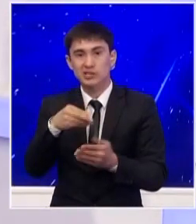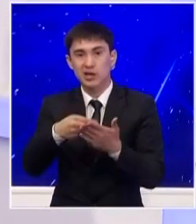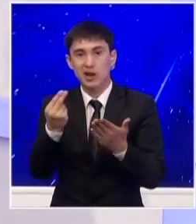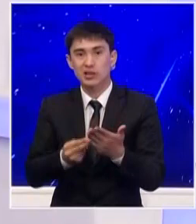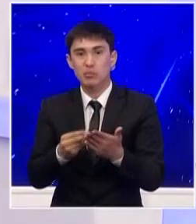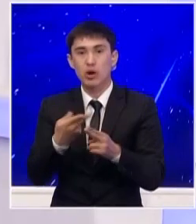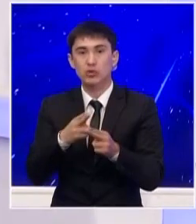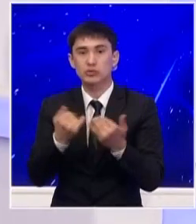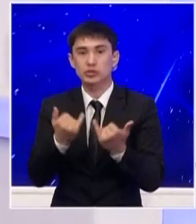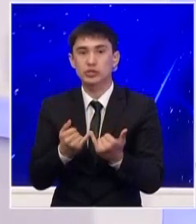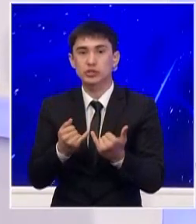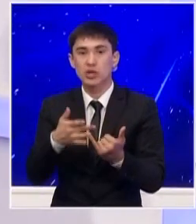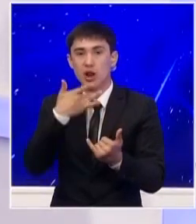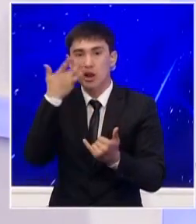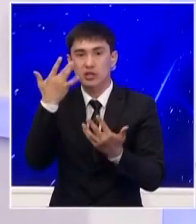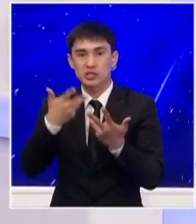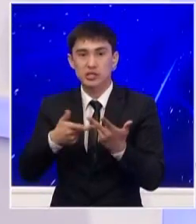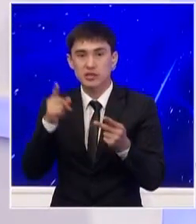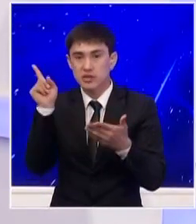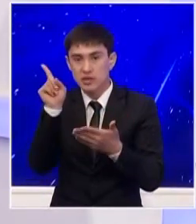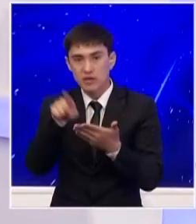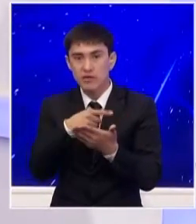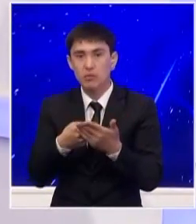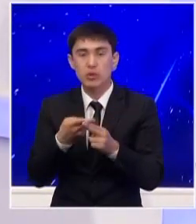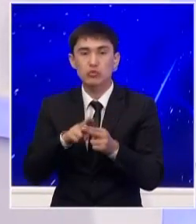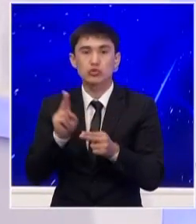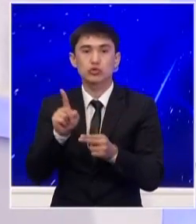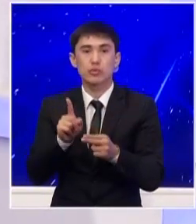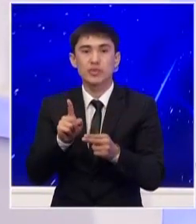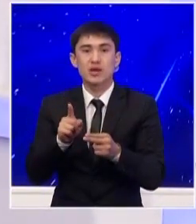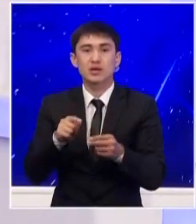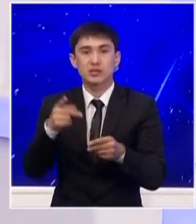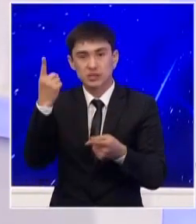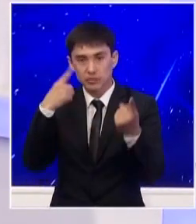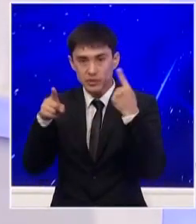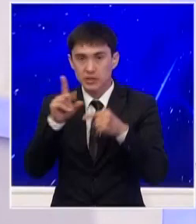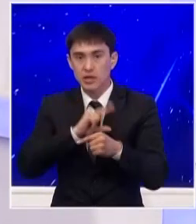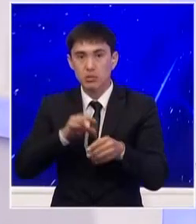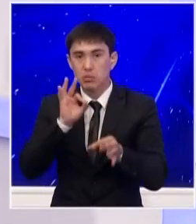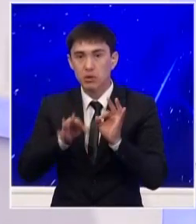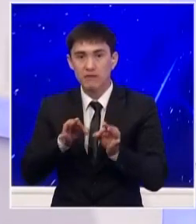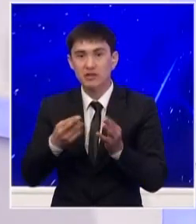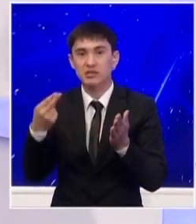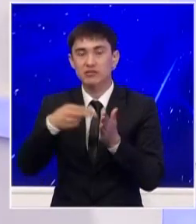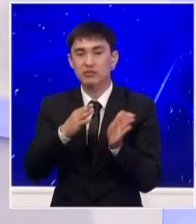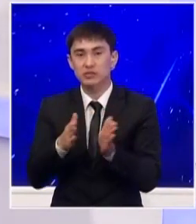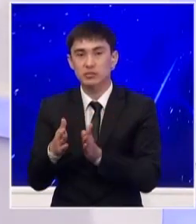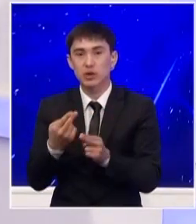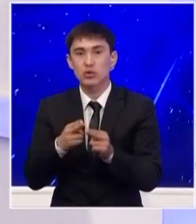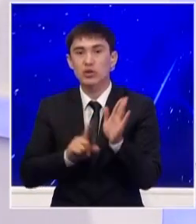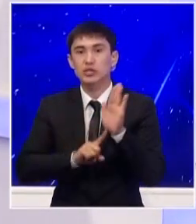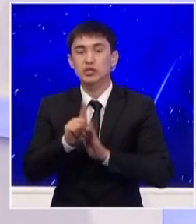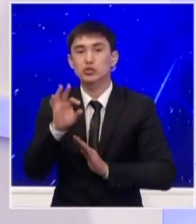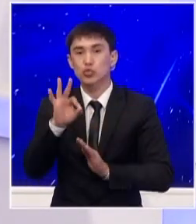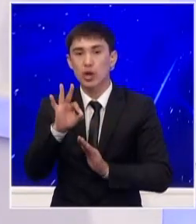календарь, по которому сейчас идет летоисчисление, неверный. Все потому, что в период его изобретения не было правильной цифровой системы, которая